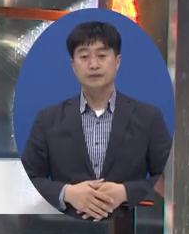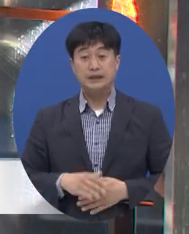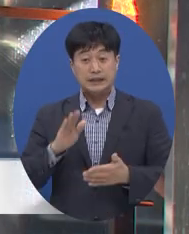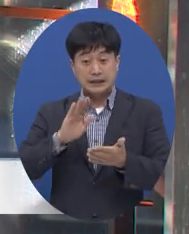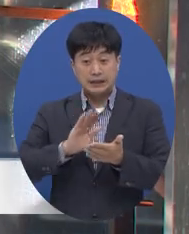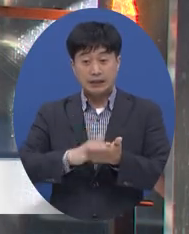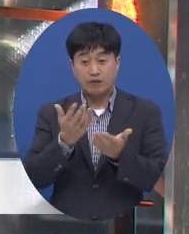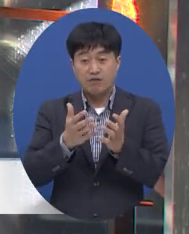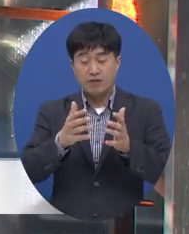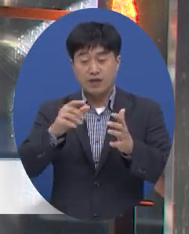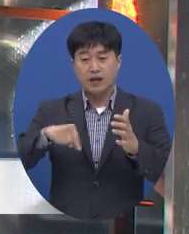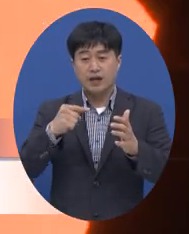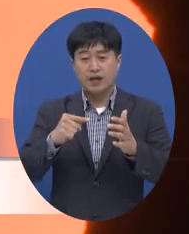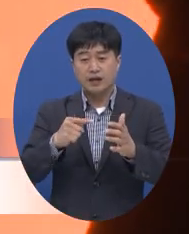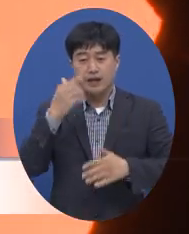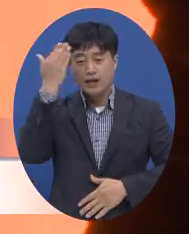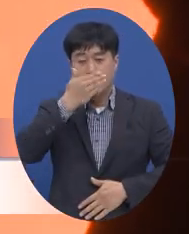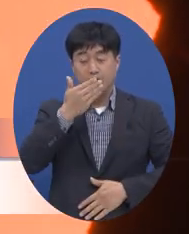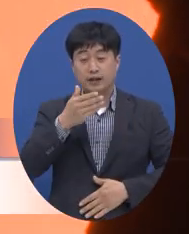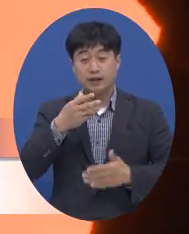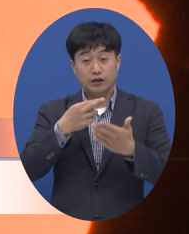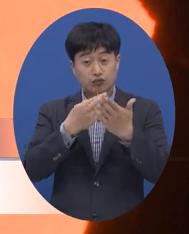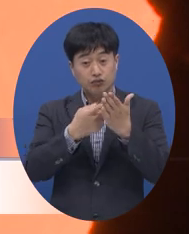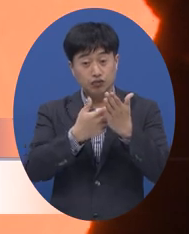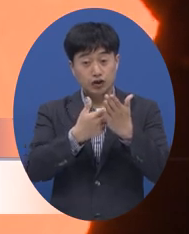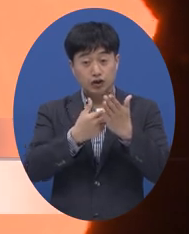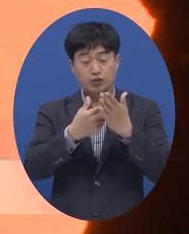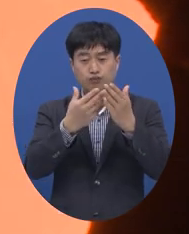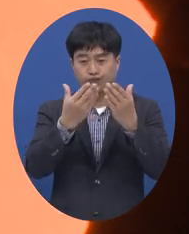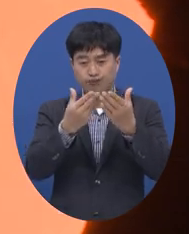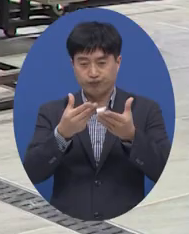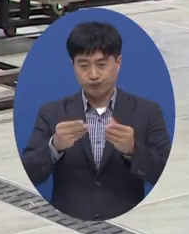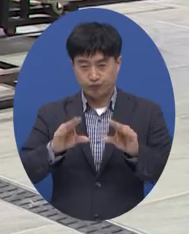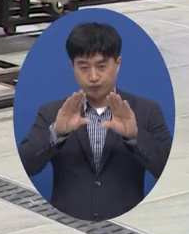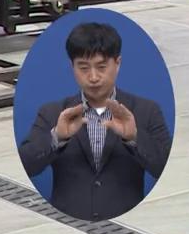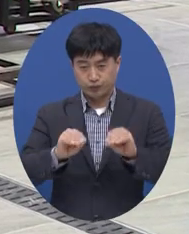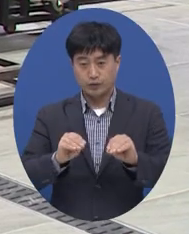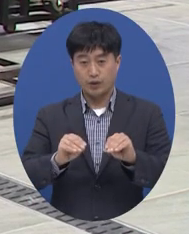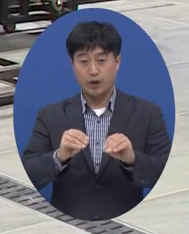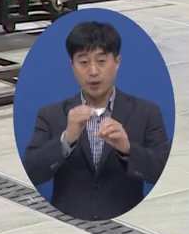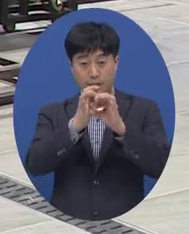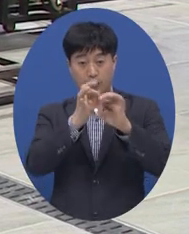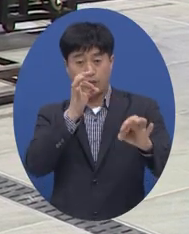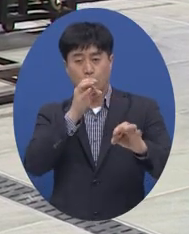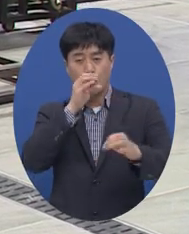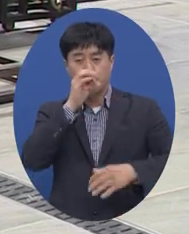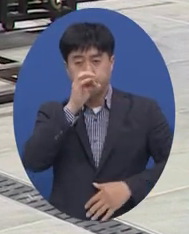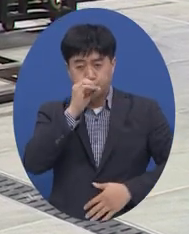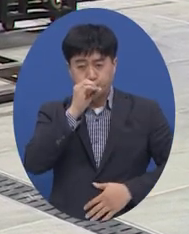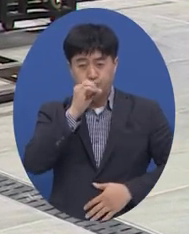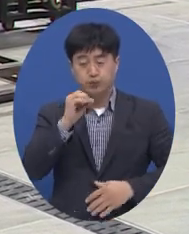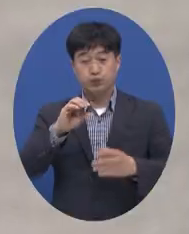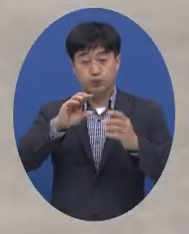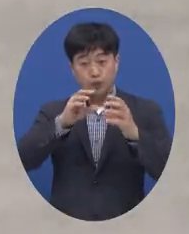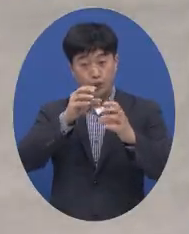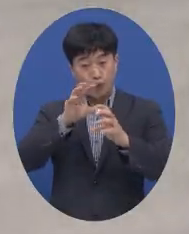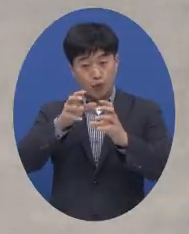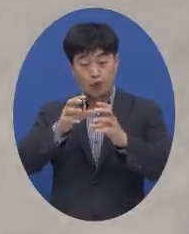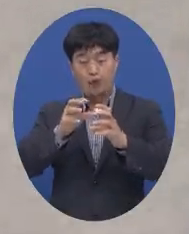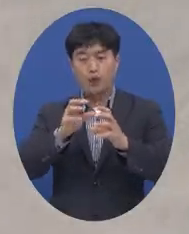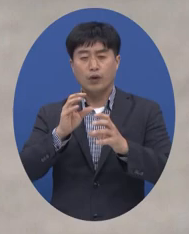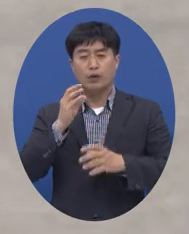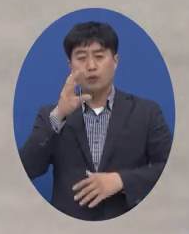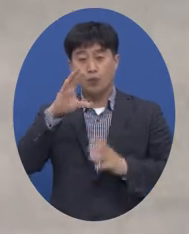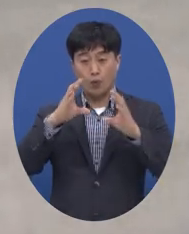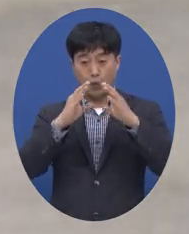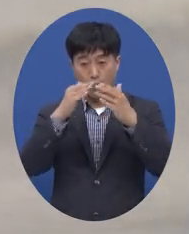뜨거운 가마 안에서 투명한 유리가 녹아나옵니다. 쇠 파이프를 불어 모양을 잡아주고 요리조리 돌리니 둥근